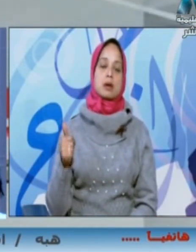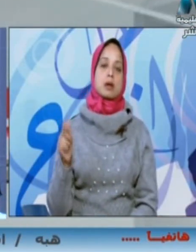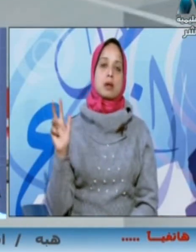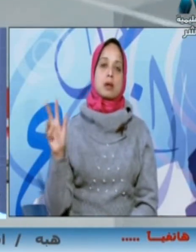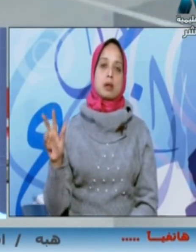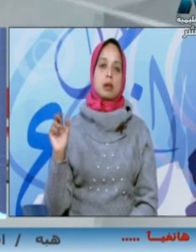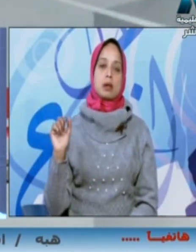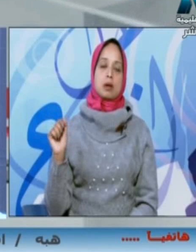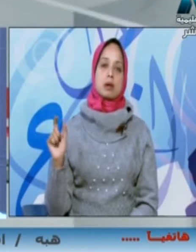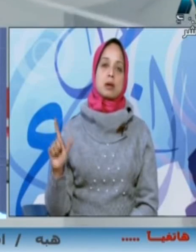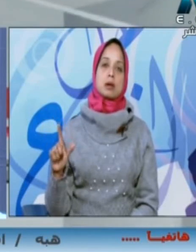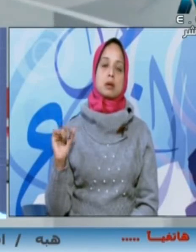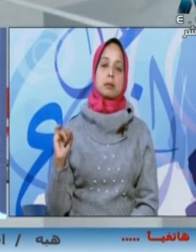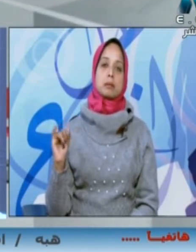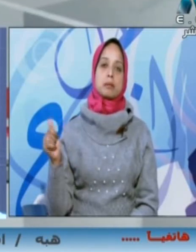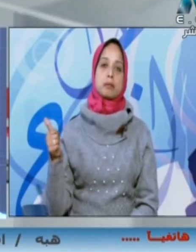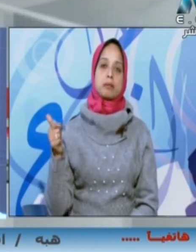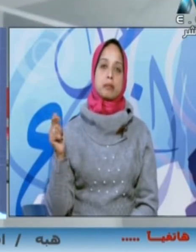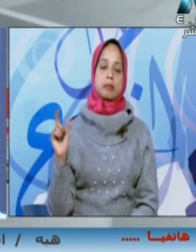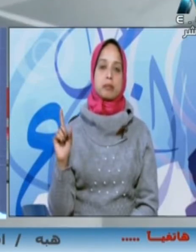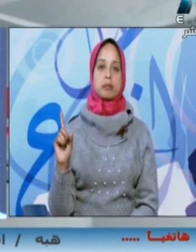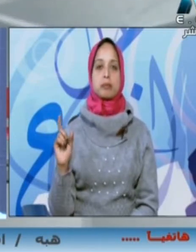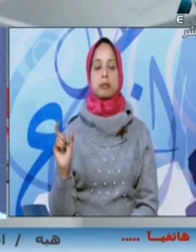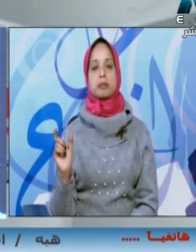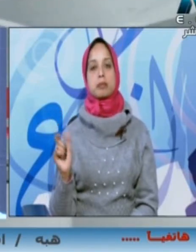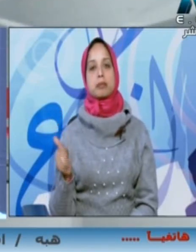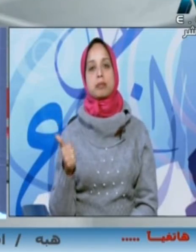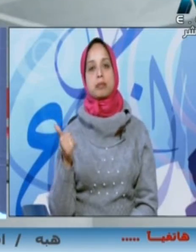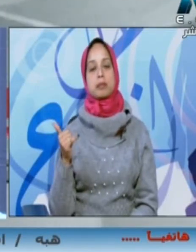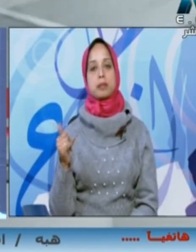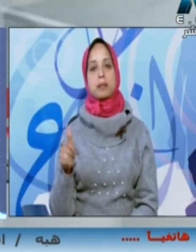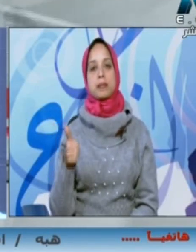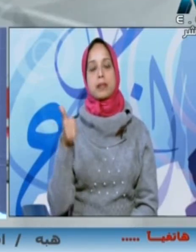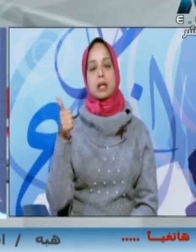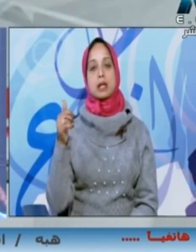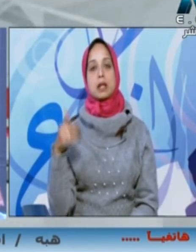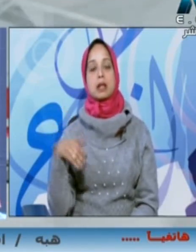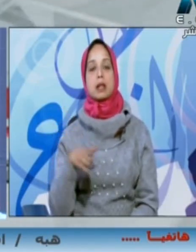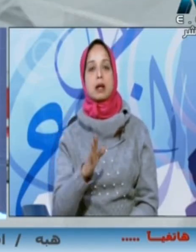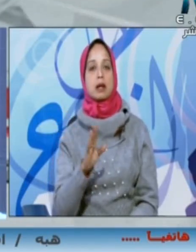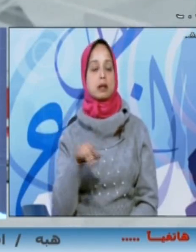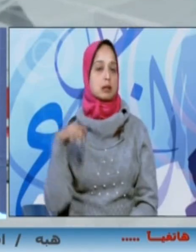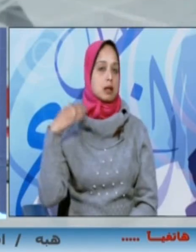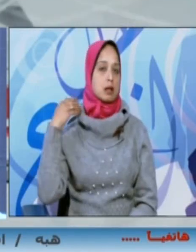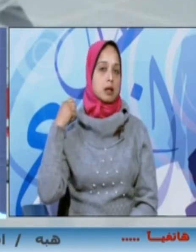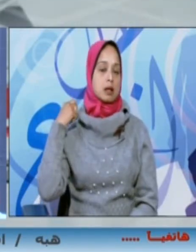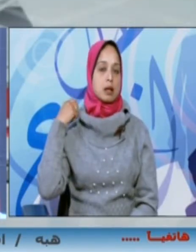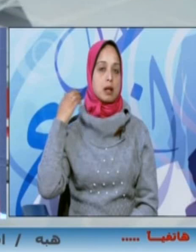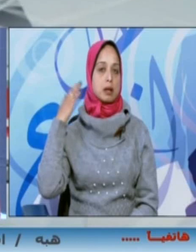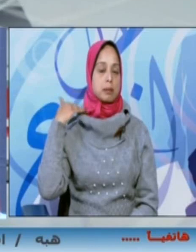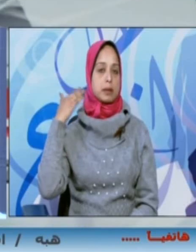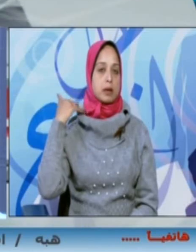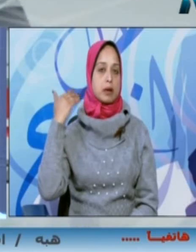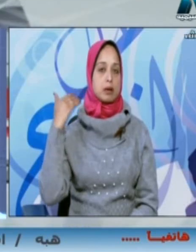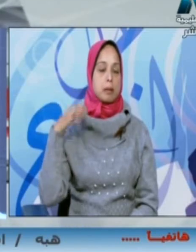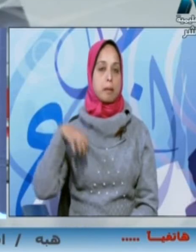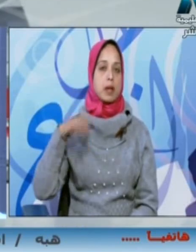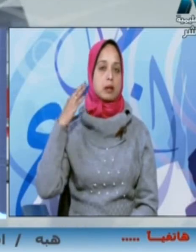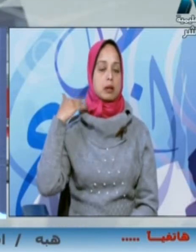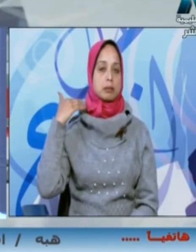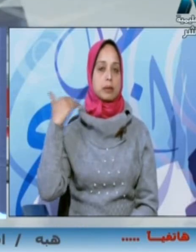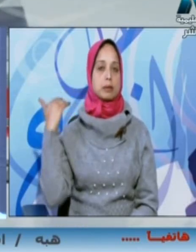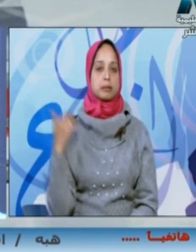المحور واسقطت بنغازي وطرابلس تمهيدا لدخول مصر؟ يعني كنا احنا ممكن باقل مجهود اثناء الحرب نطرد